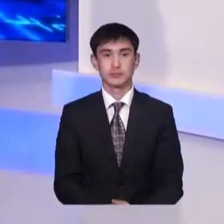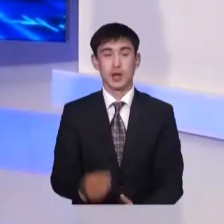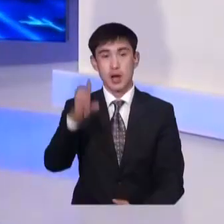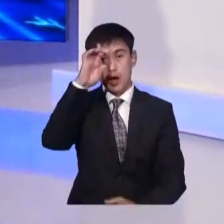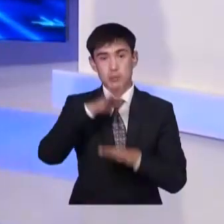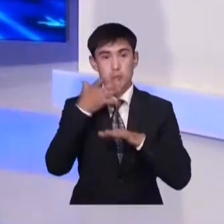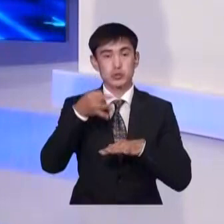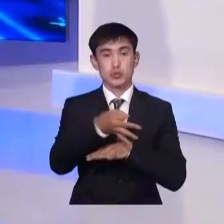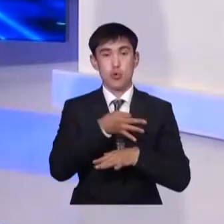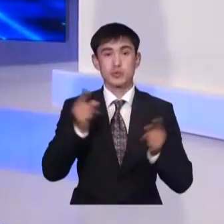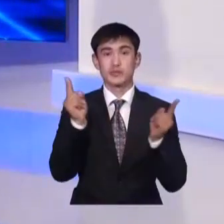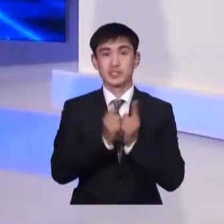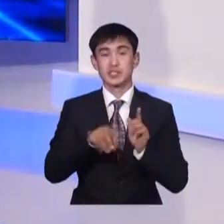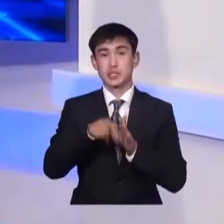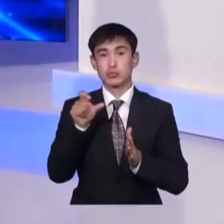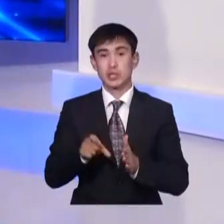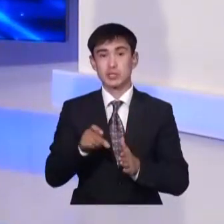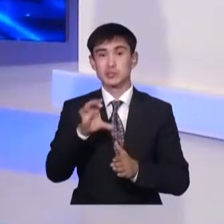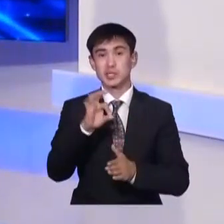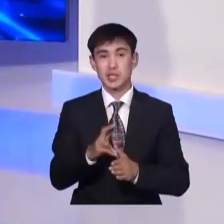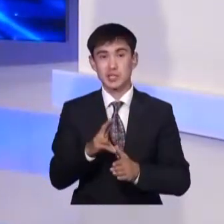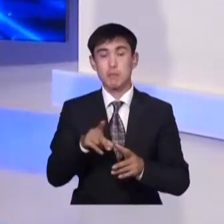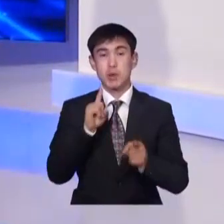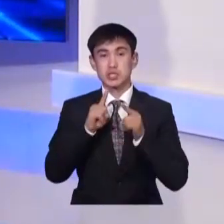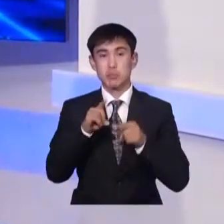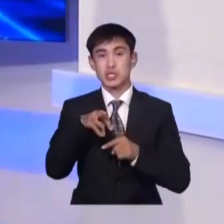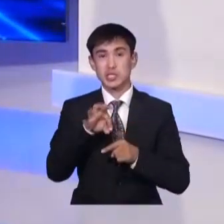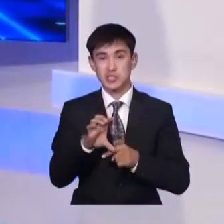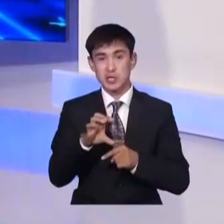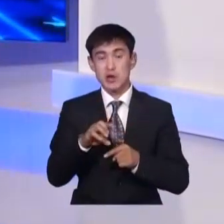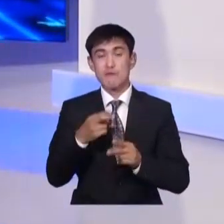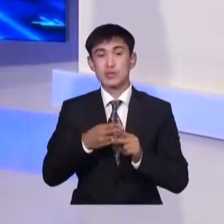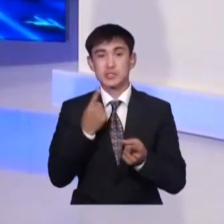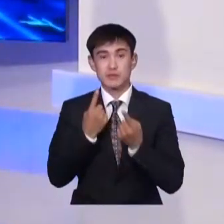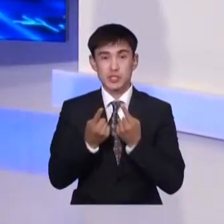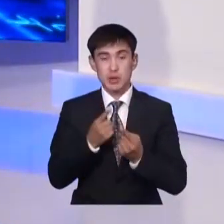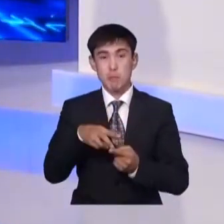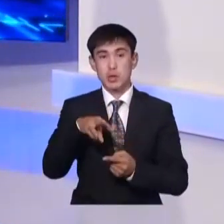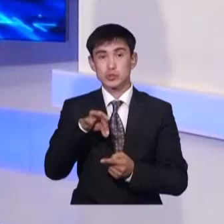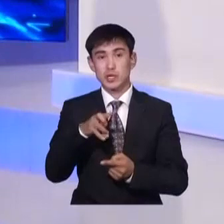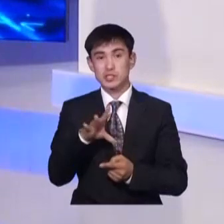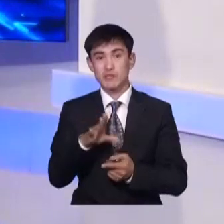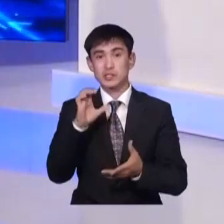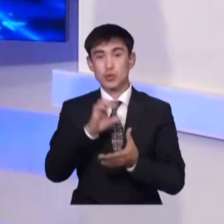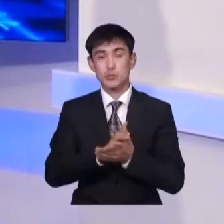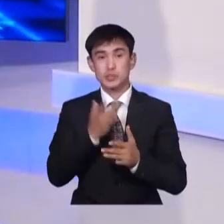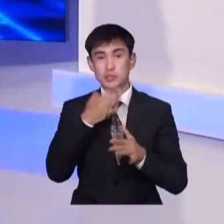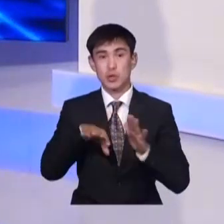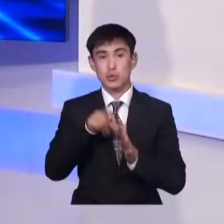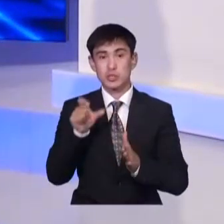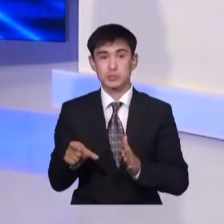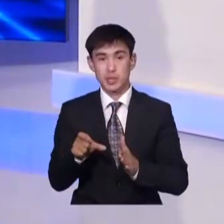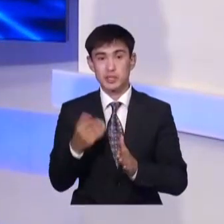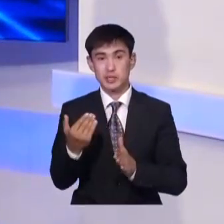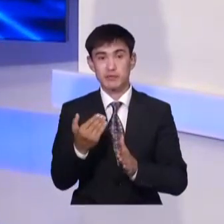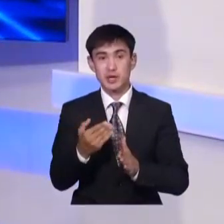Аким Алматинской области встретился с депутатами Сената и Мажилиса. В ходе совещания Марат Султангазиев ознакомил